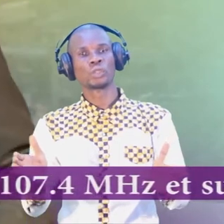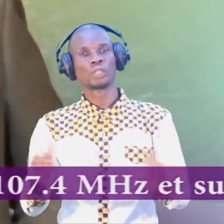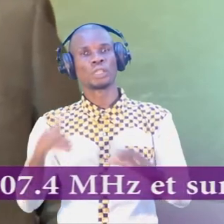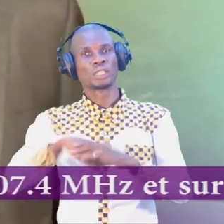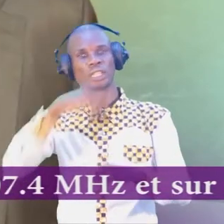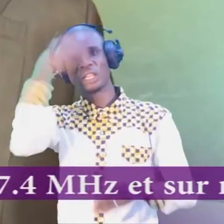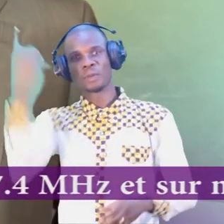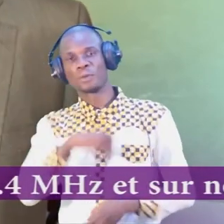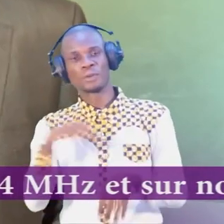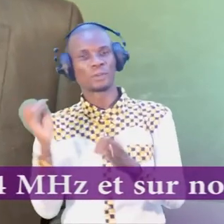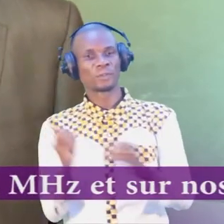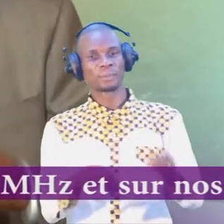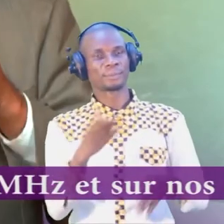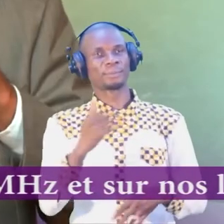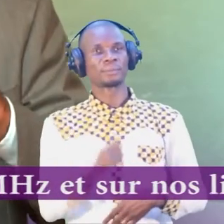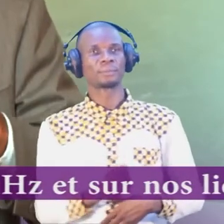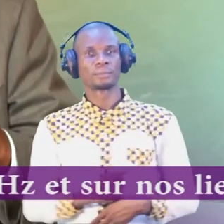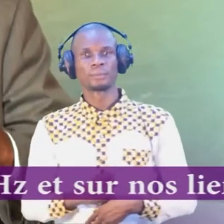Lakini kwa kawaida